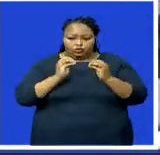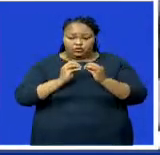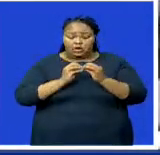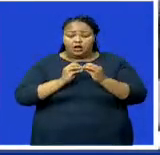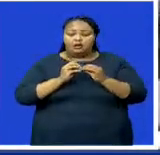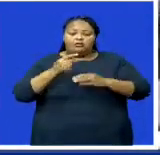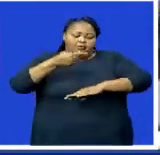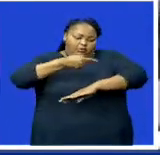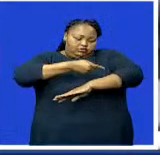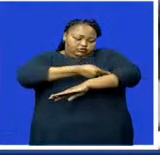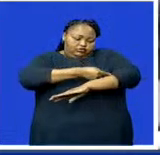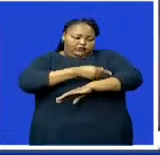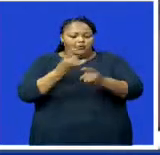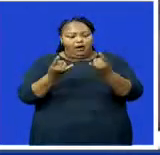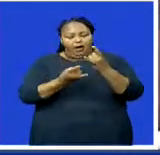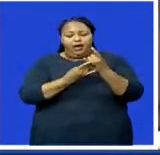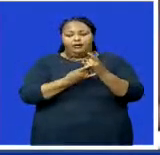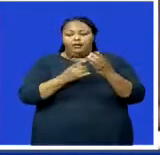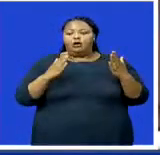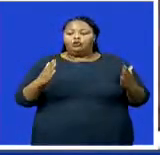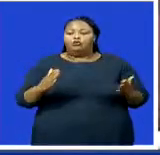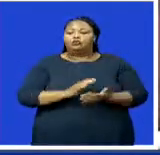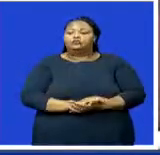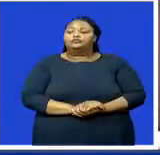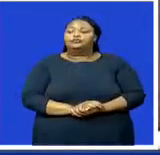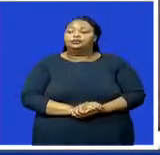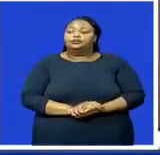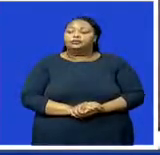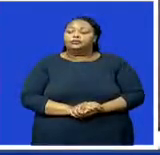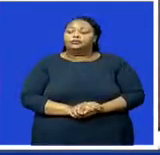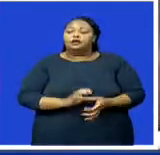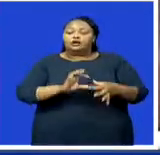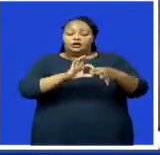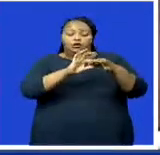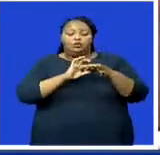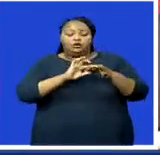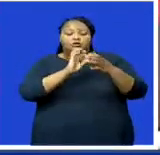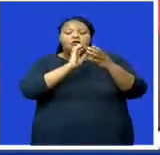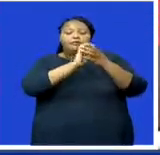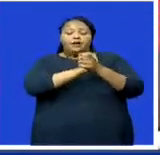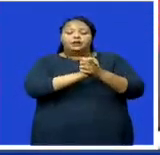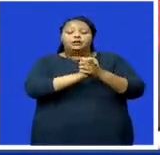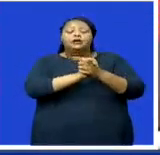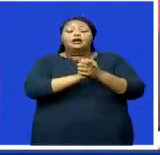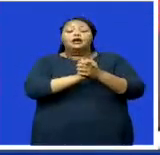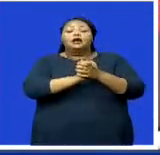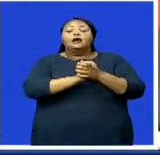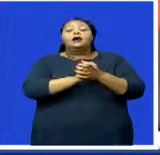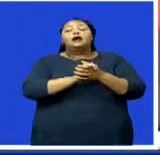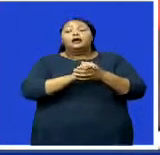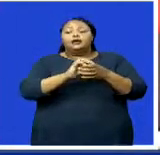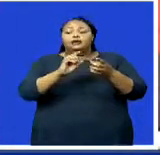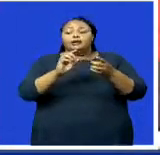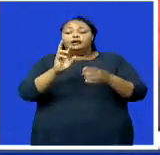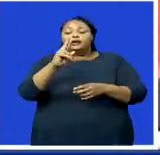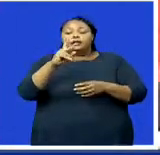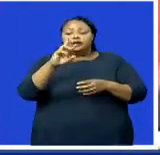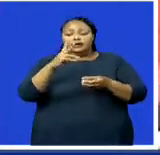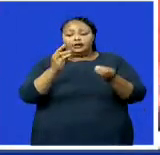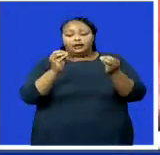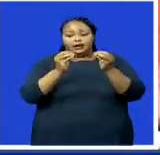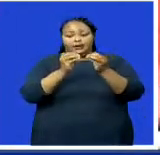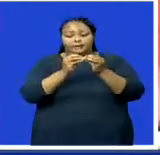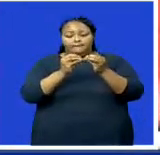babapotota babuya. Inhlangano kuyibambisene libhange le-Building Society nalo ke lelifake ligalelo elibonakalayo ekwakhiweni kwalendlu